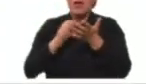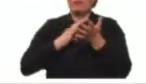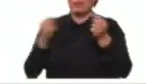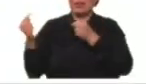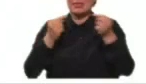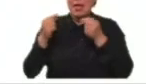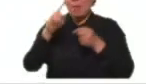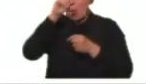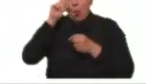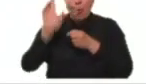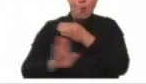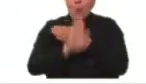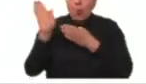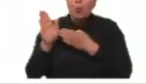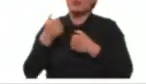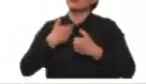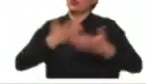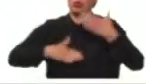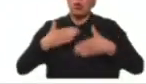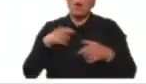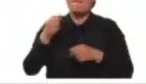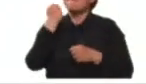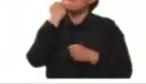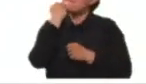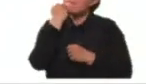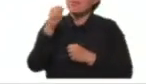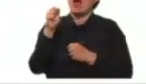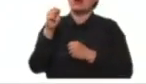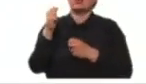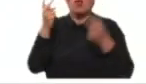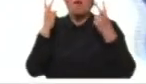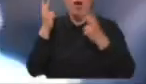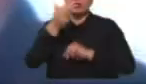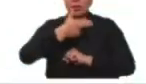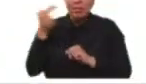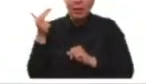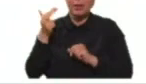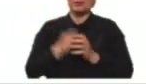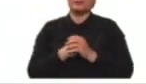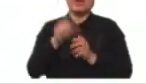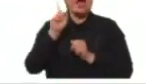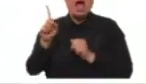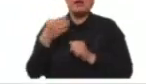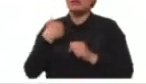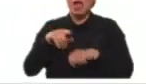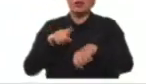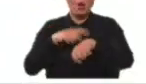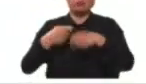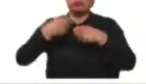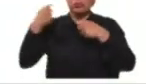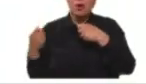debacie publicznej. To bardzo cieszy, ponieważ jest to bardzo, bardzo ważny temat. Ale nie